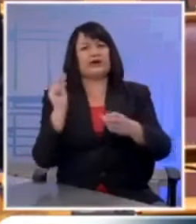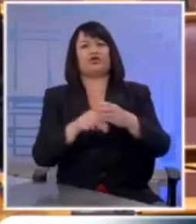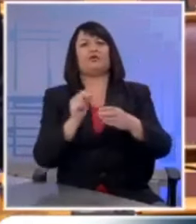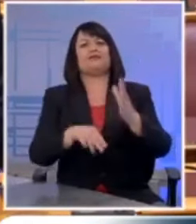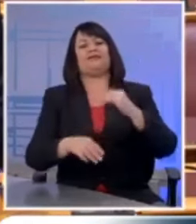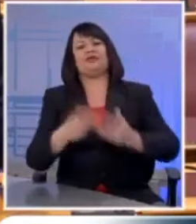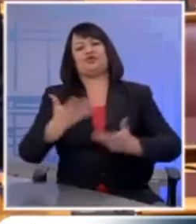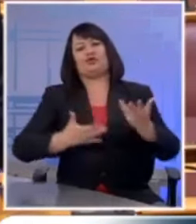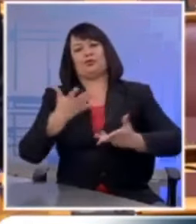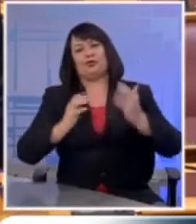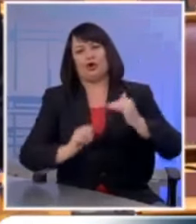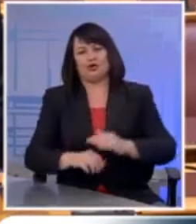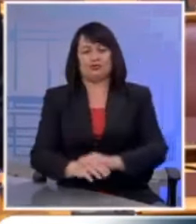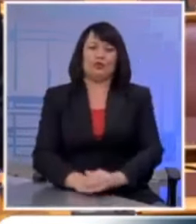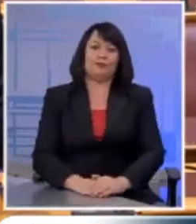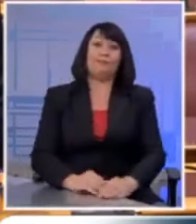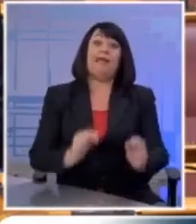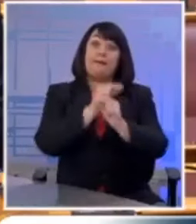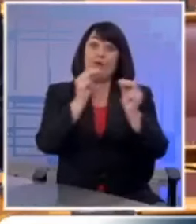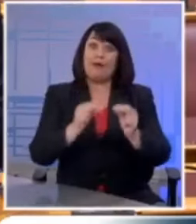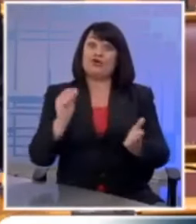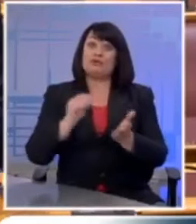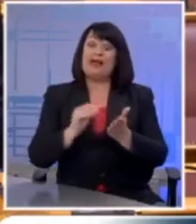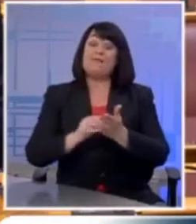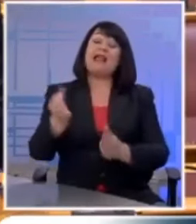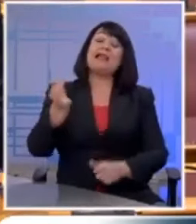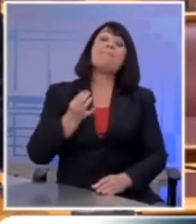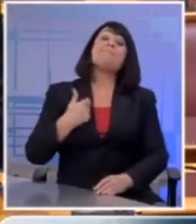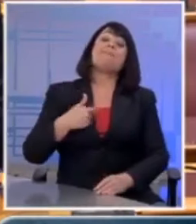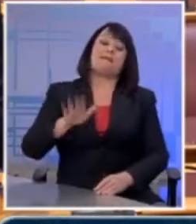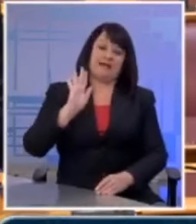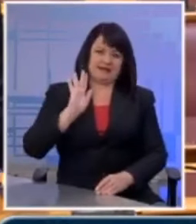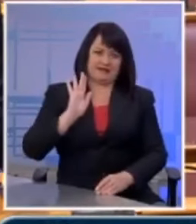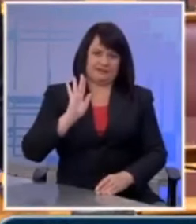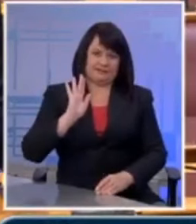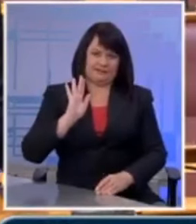και τον προπολογισμό. Κύριε... Άρα μην ξαναπάρετε το λόγο και πείτε. Έχετε